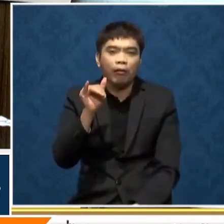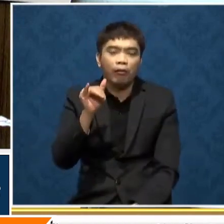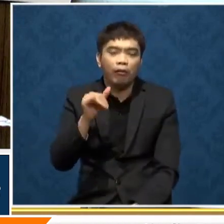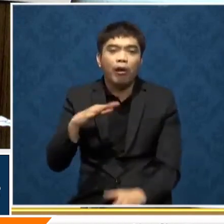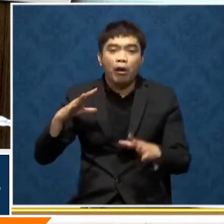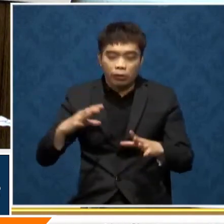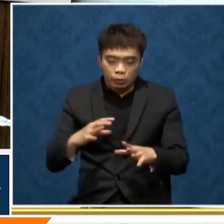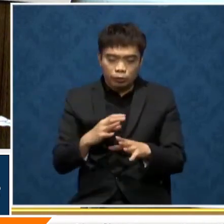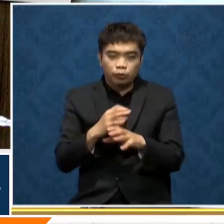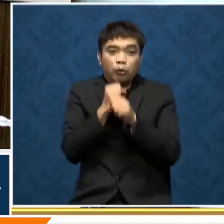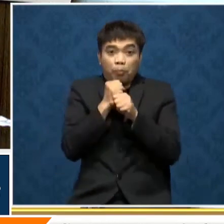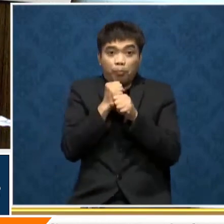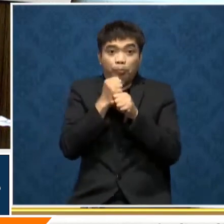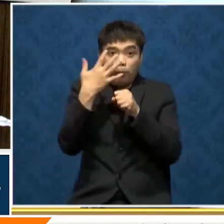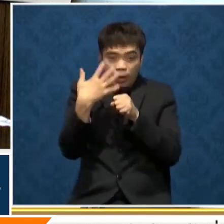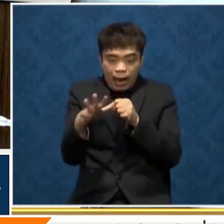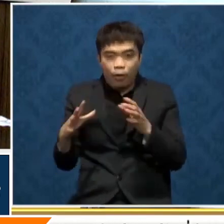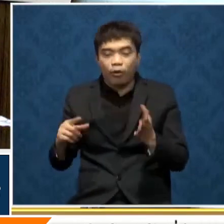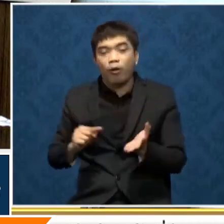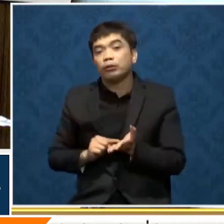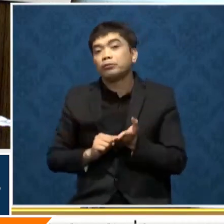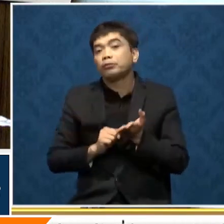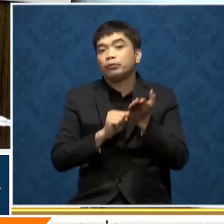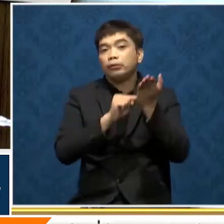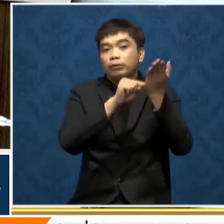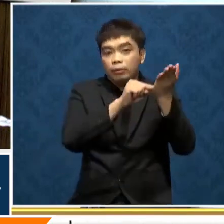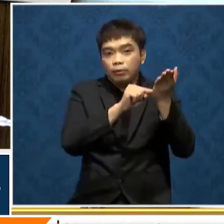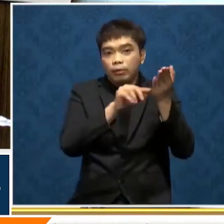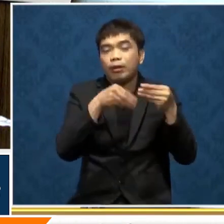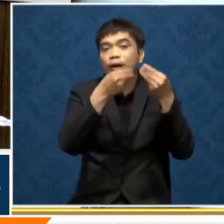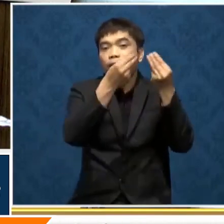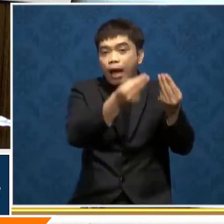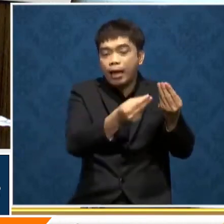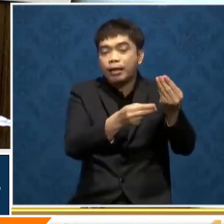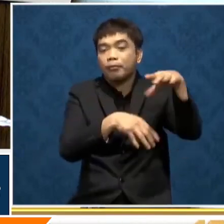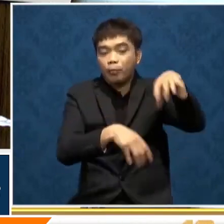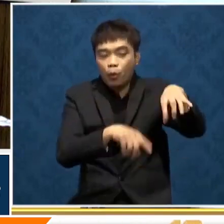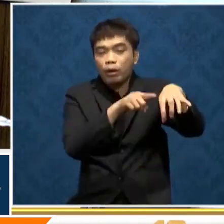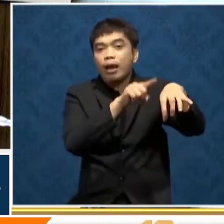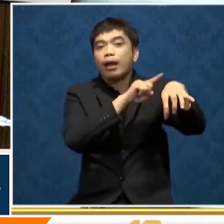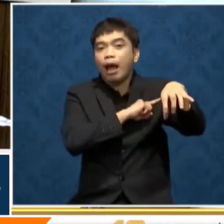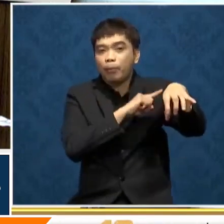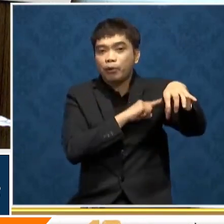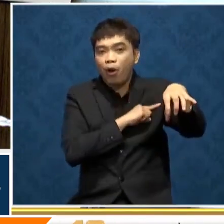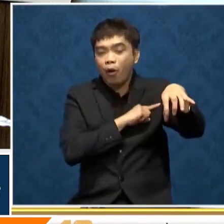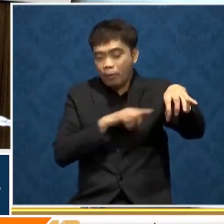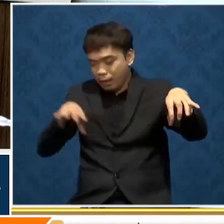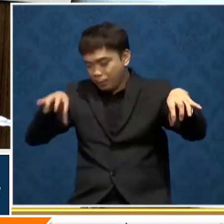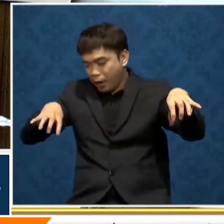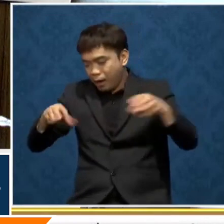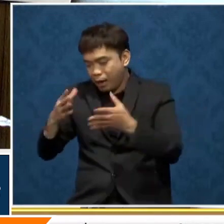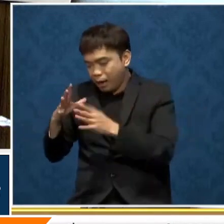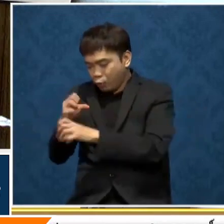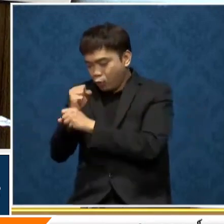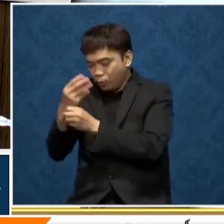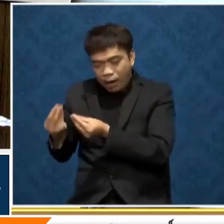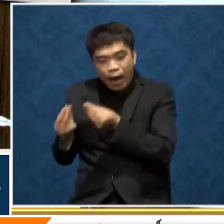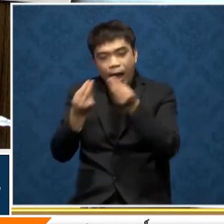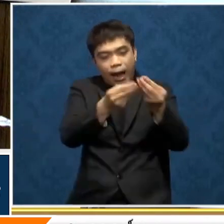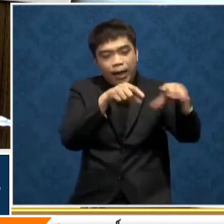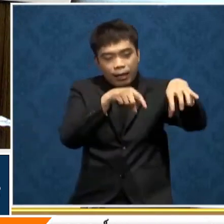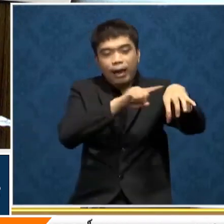งานที่สุดก็เสนอข้อสรุปไปให้หน่วยงานอีก 1หน่วยงานทำนะครับสุดท้ายก็ไม่เกิดการปฏิรูปอะไร